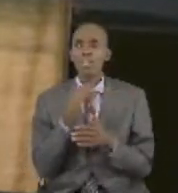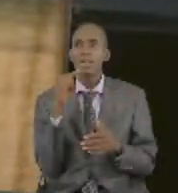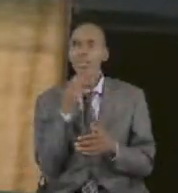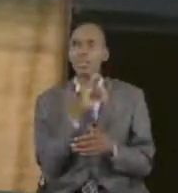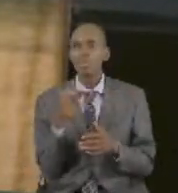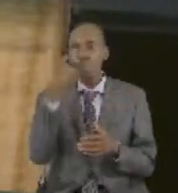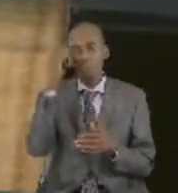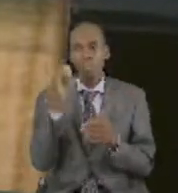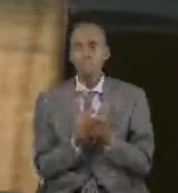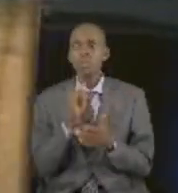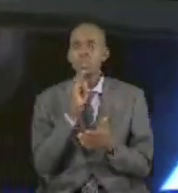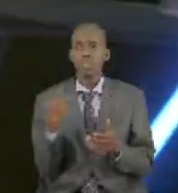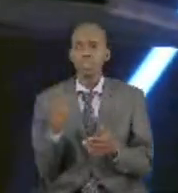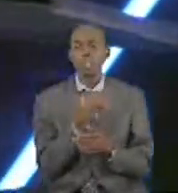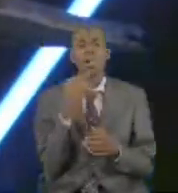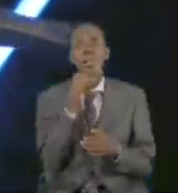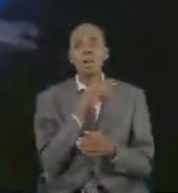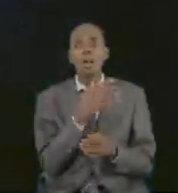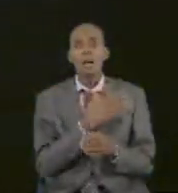que c'est leur vie, ça.